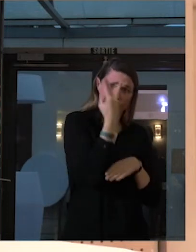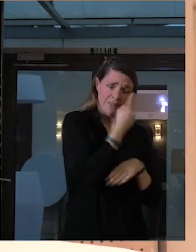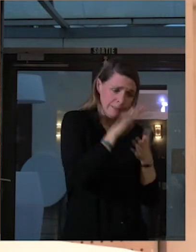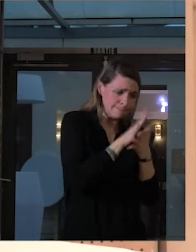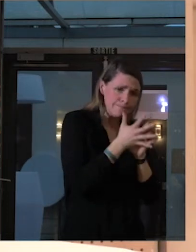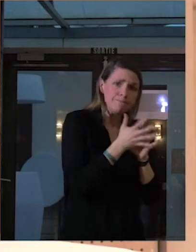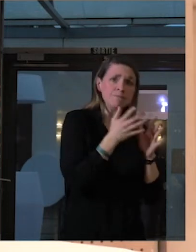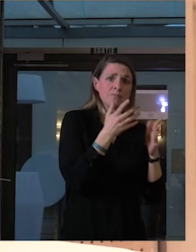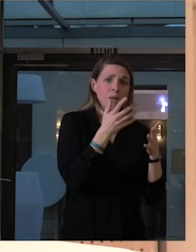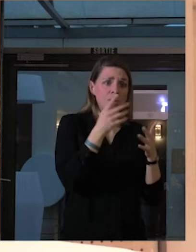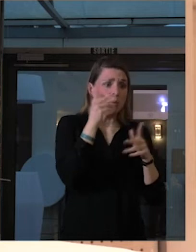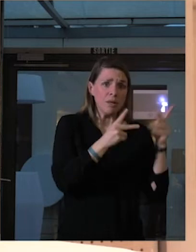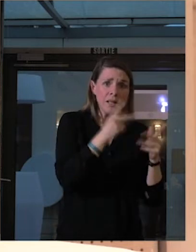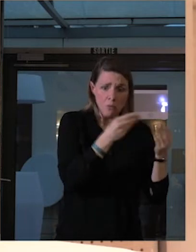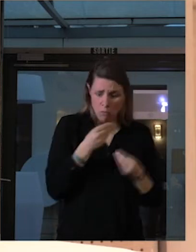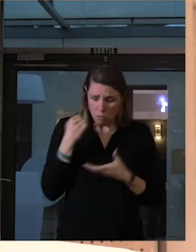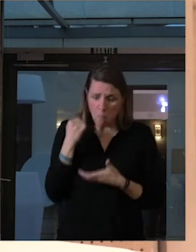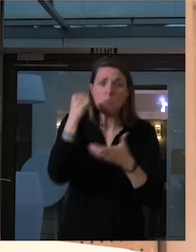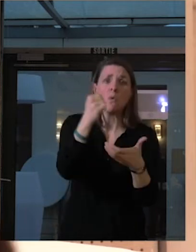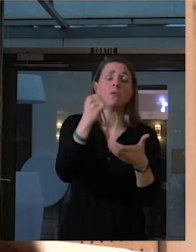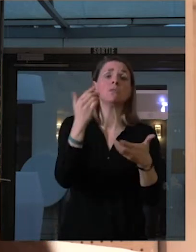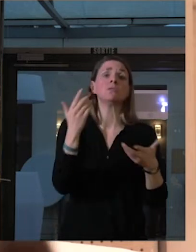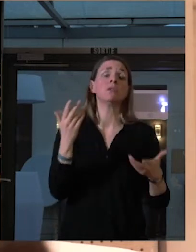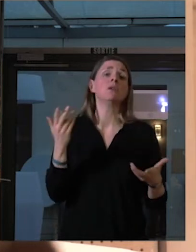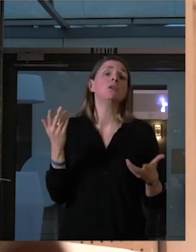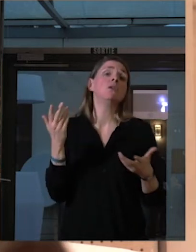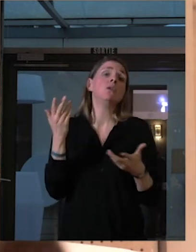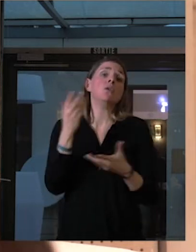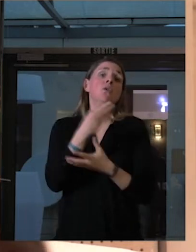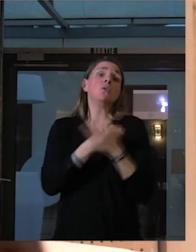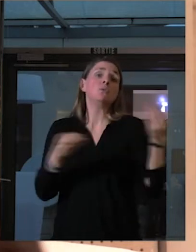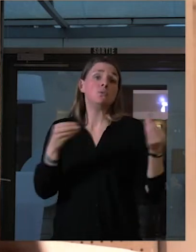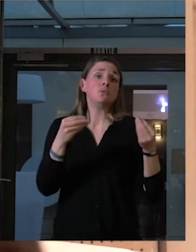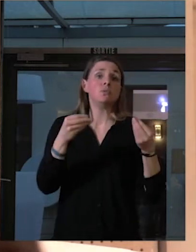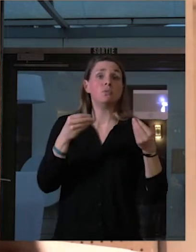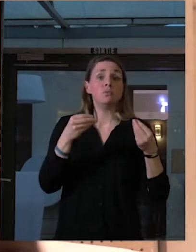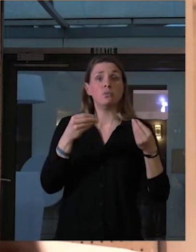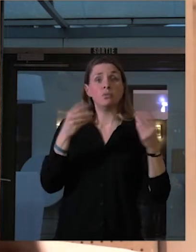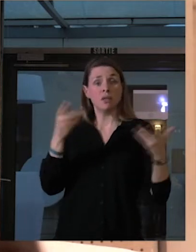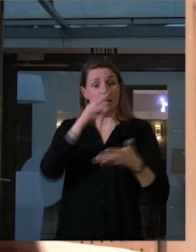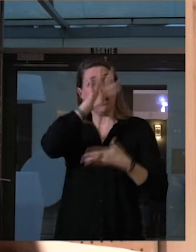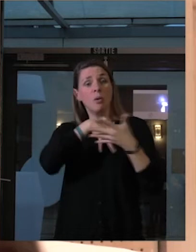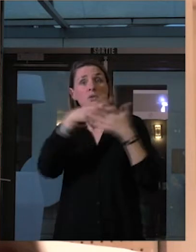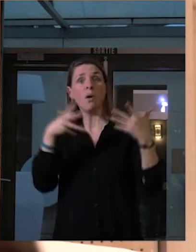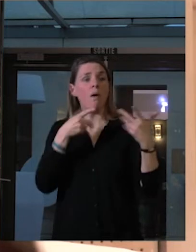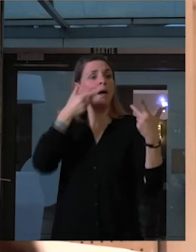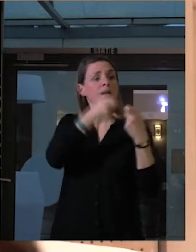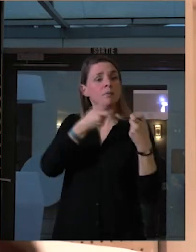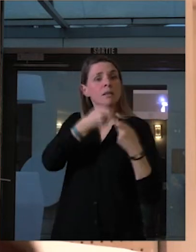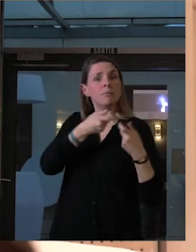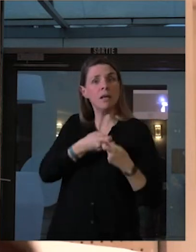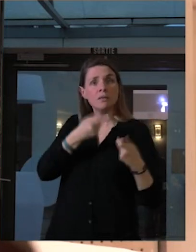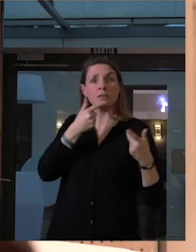ne serait-ce qu'une bourse, ou peut-être de pouvoir avoir une adaptation de mon emploi du temps par rapport à mon